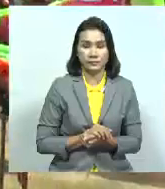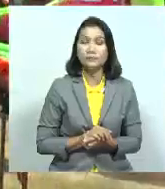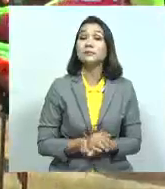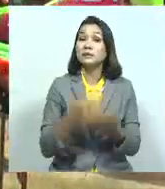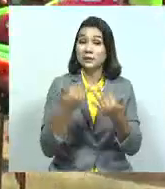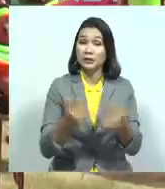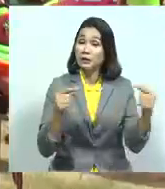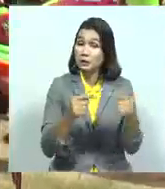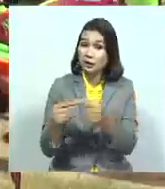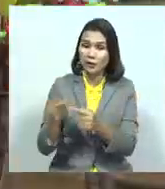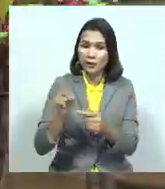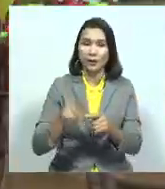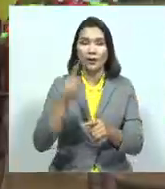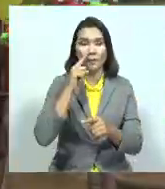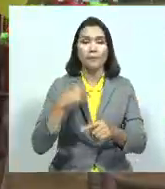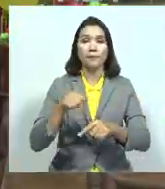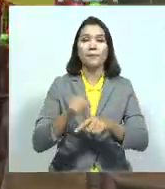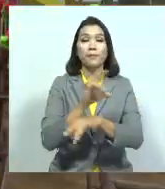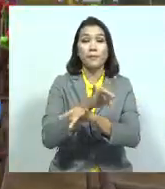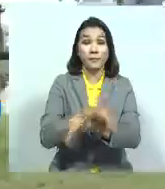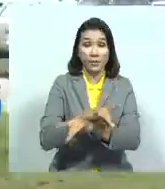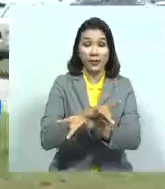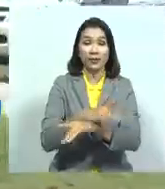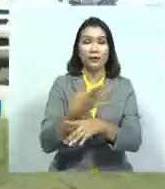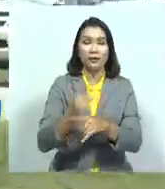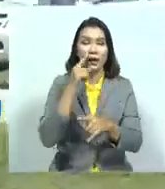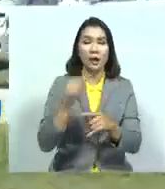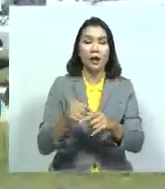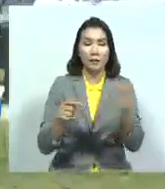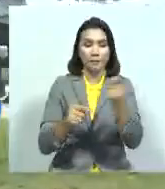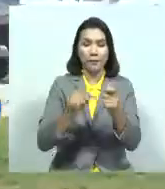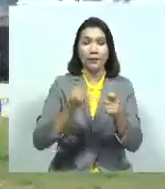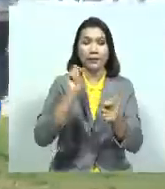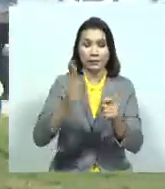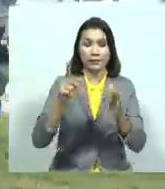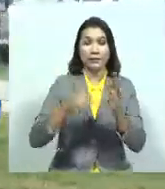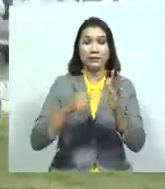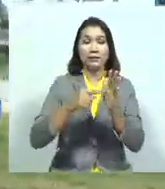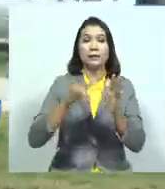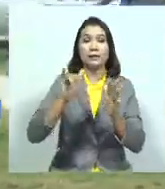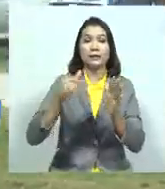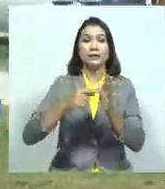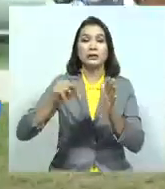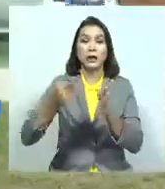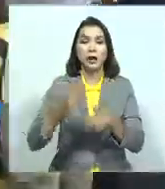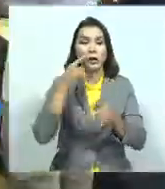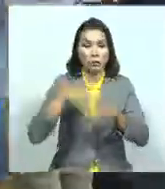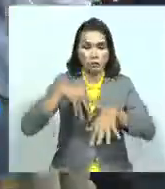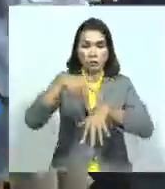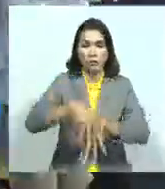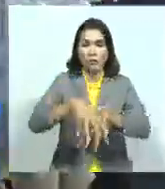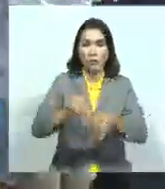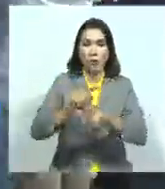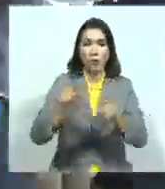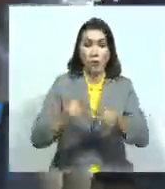ไปกันต่อที่จังหวัดเพชรบุรีและชาวอำเภอท่ายางนะคะได้ร่วมเคลื่อนขบวนวัวเทียมเกวียนแห่เทียนพรรษ